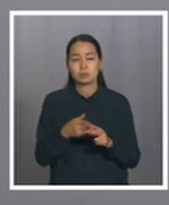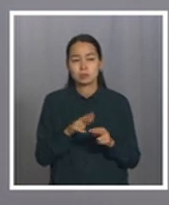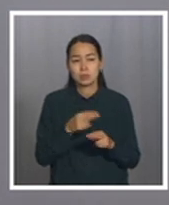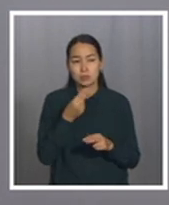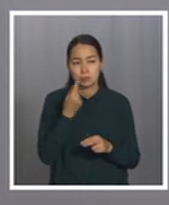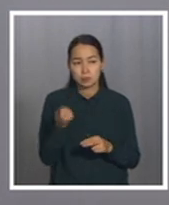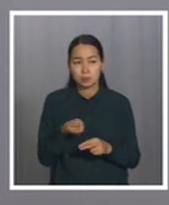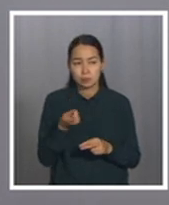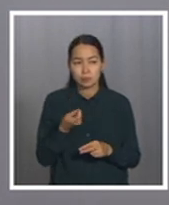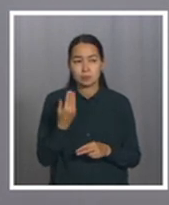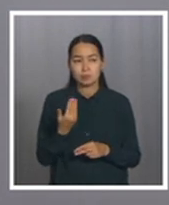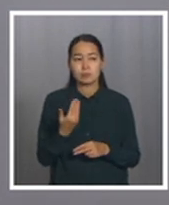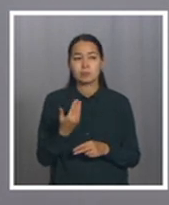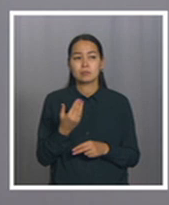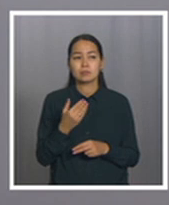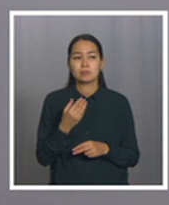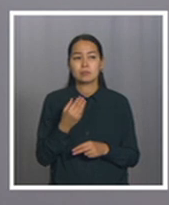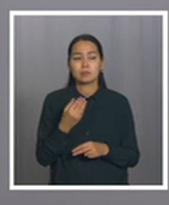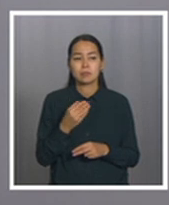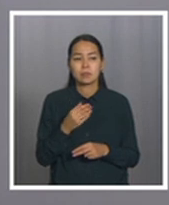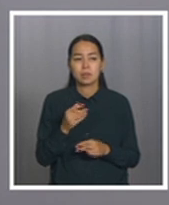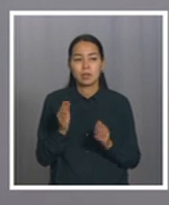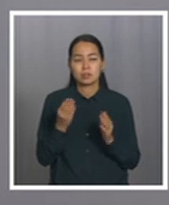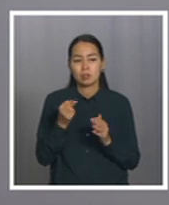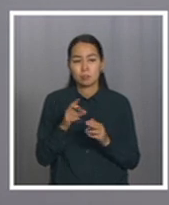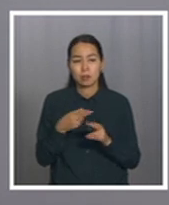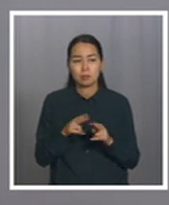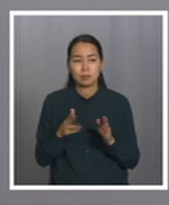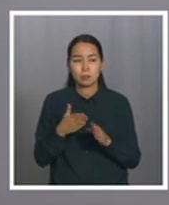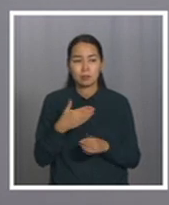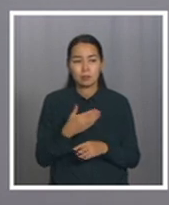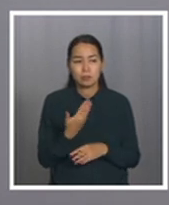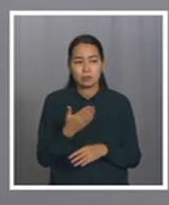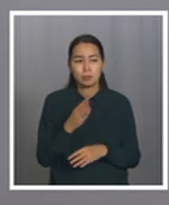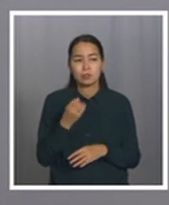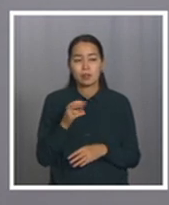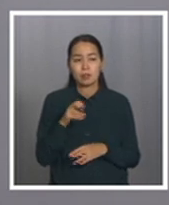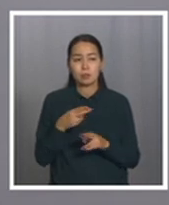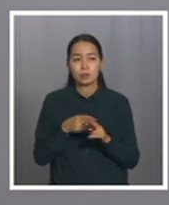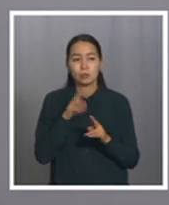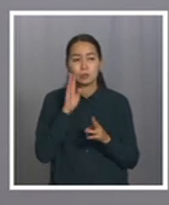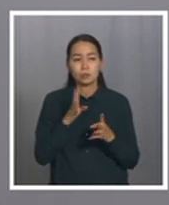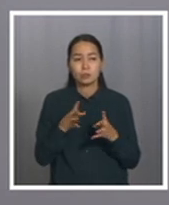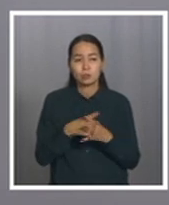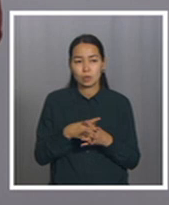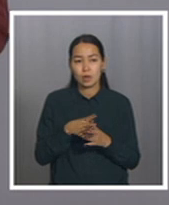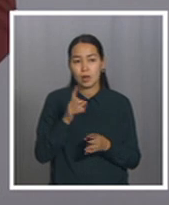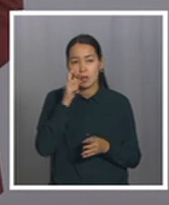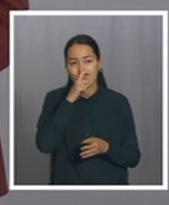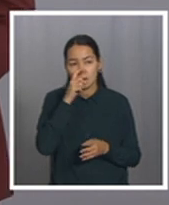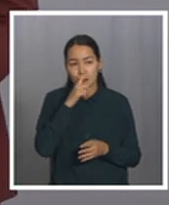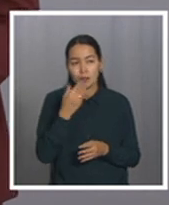білесіздер, кішкентай балық, шалап су қосылған айран, шарық